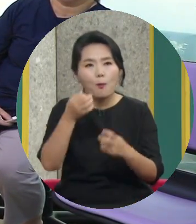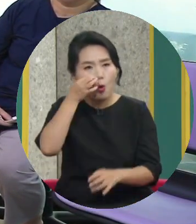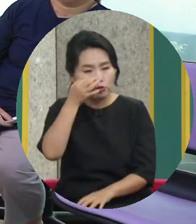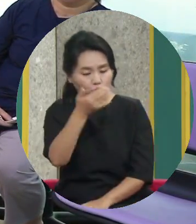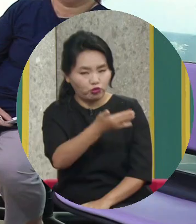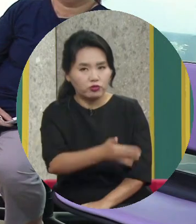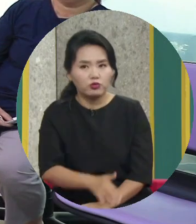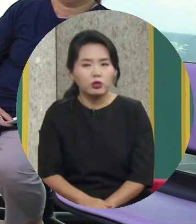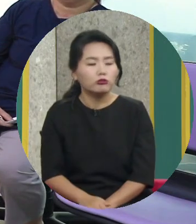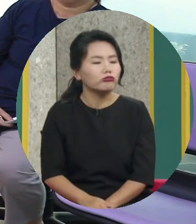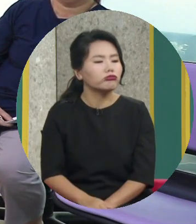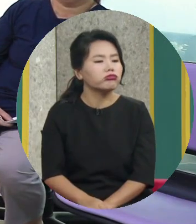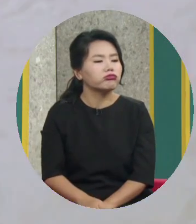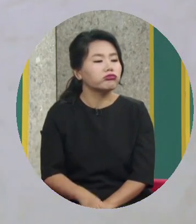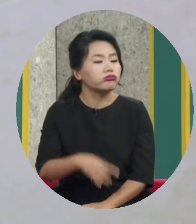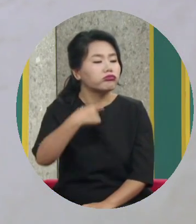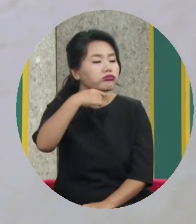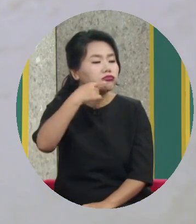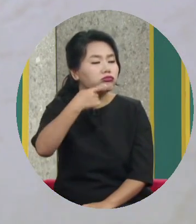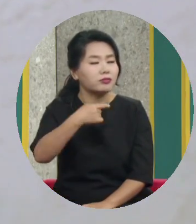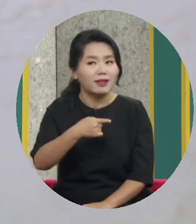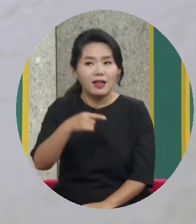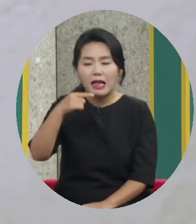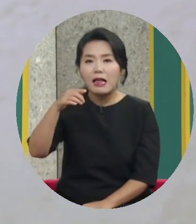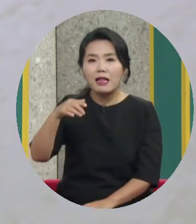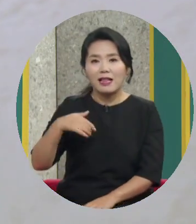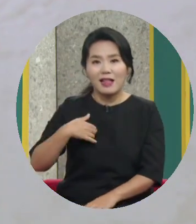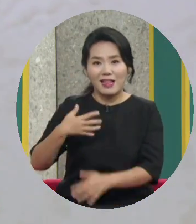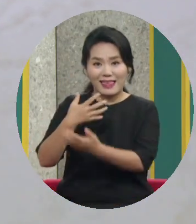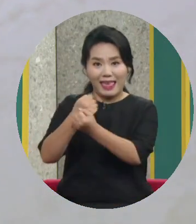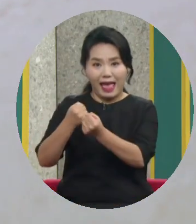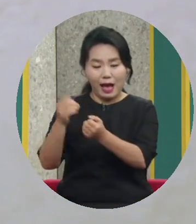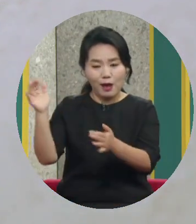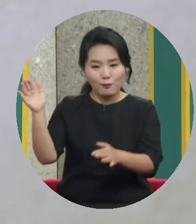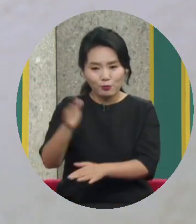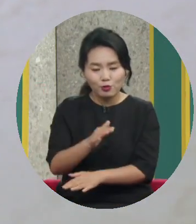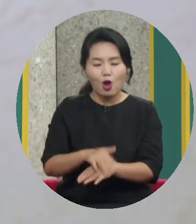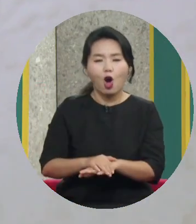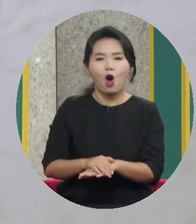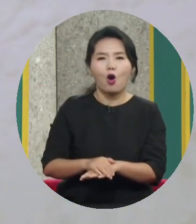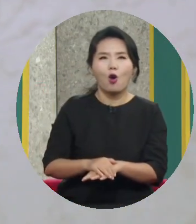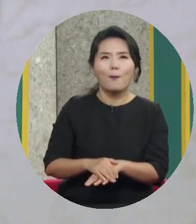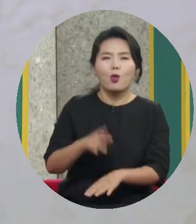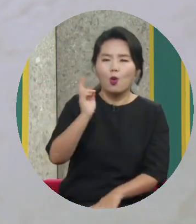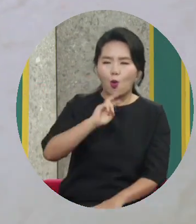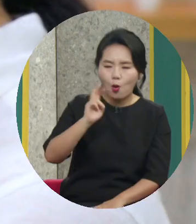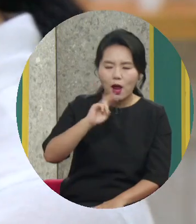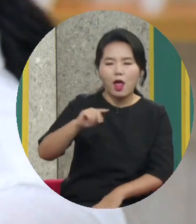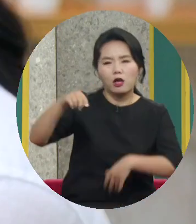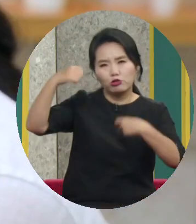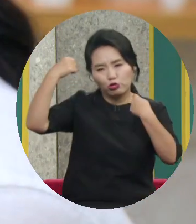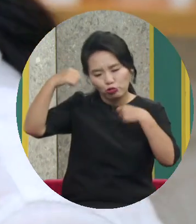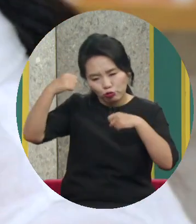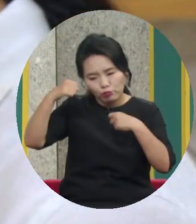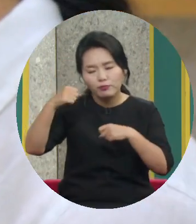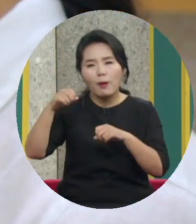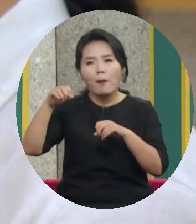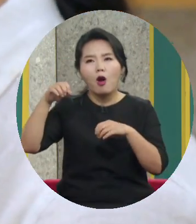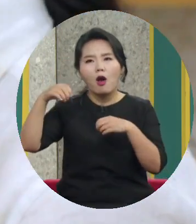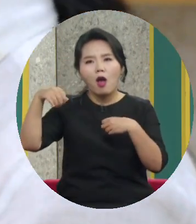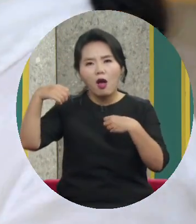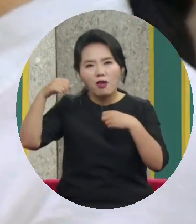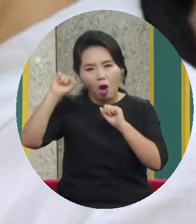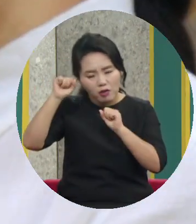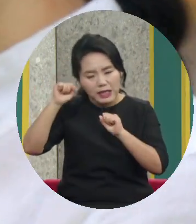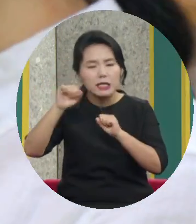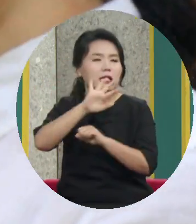네. 그때부터 본격적으로 노래와 춤, 연기를 배웠죠. 입으로 숨을 뱉는다 그랬죠?